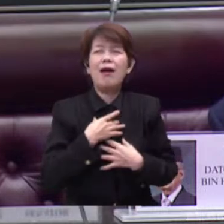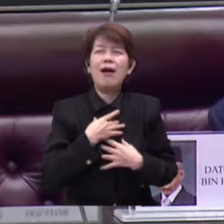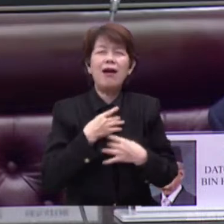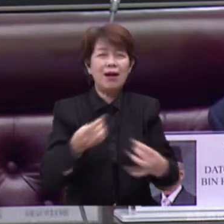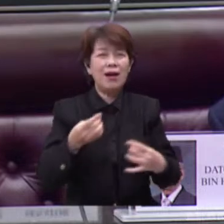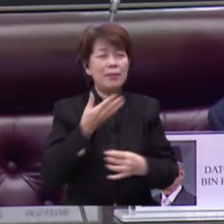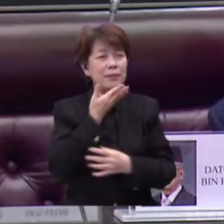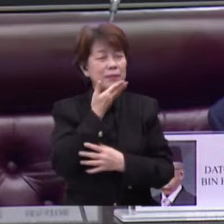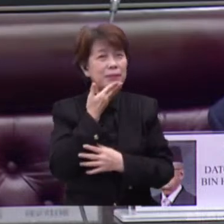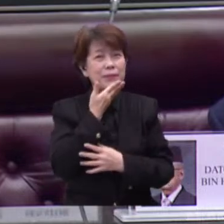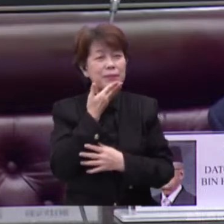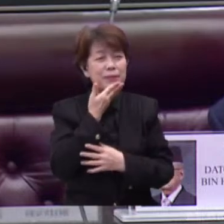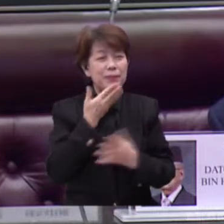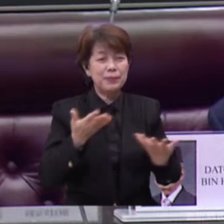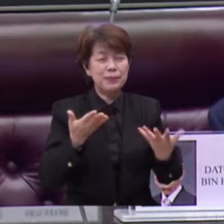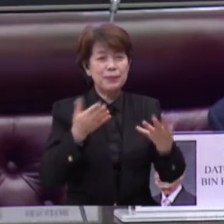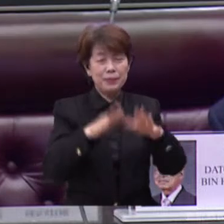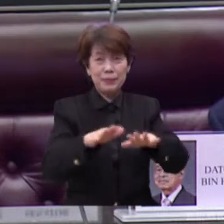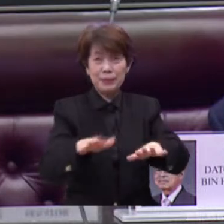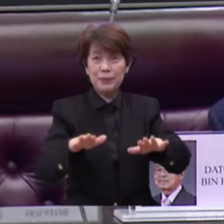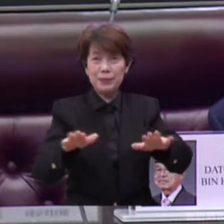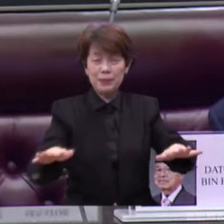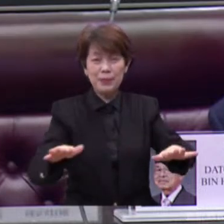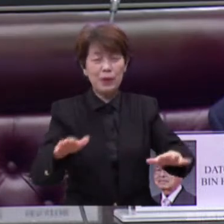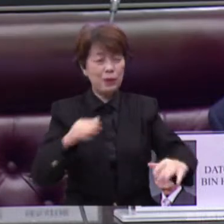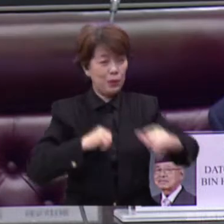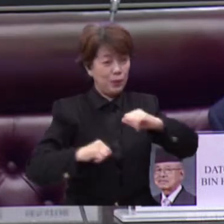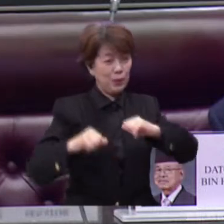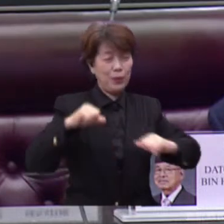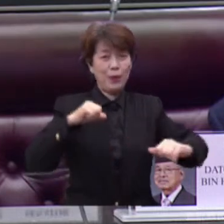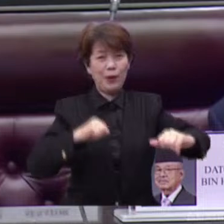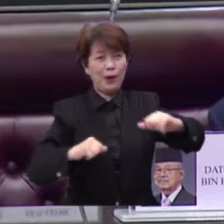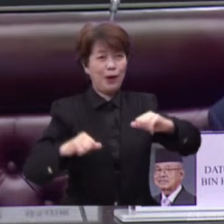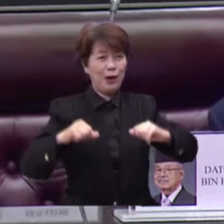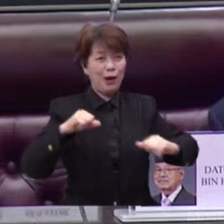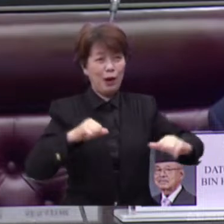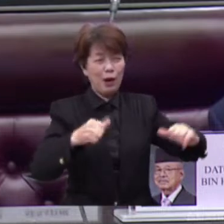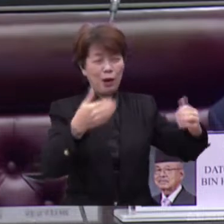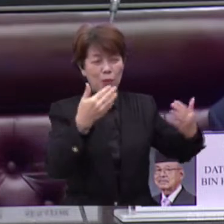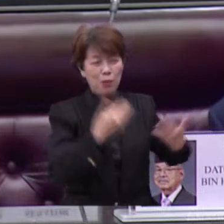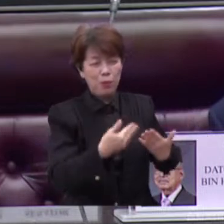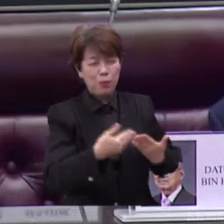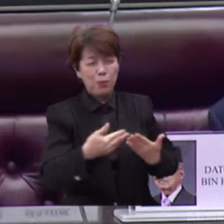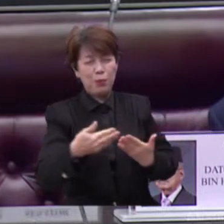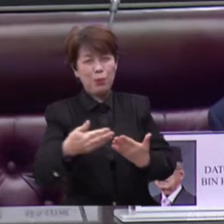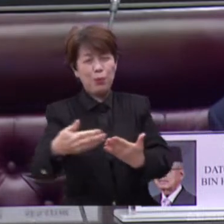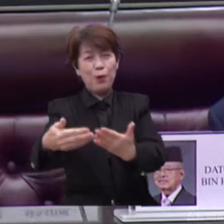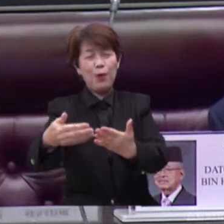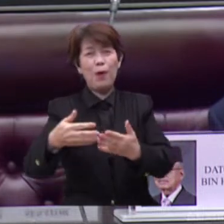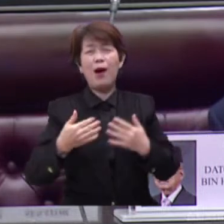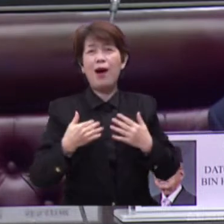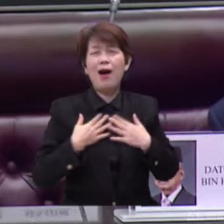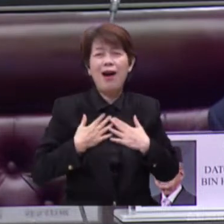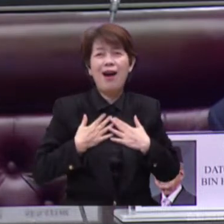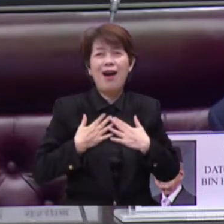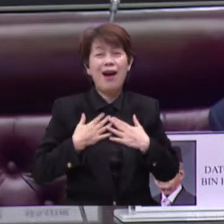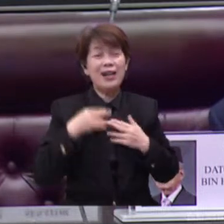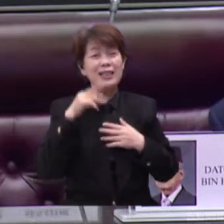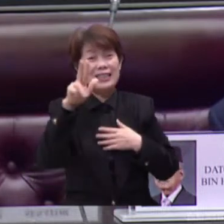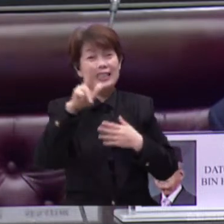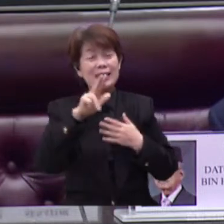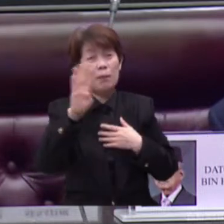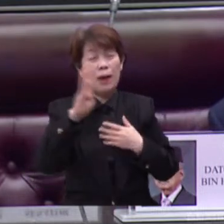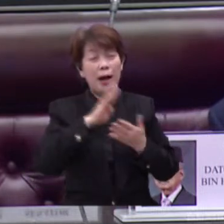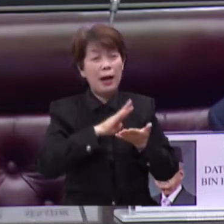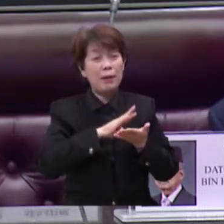sangat populer dia drama bersiri makna keterikatan penuntun dengan ramah dan sampai 3 minggu 4